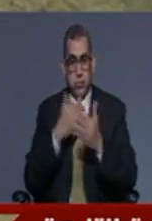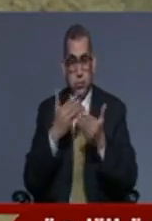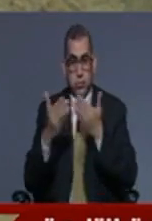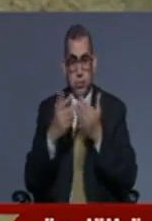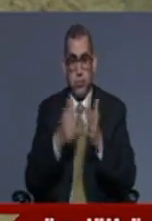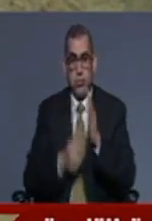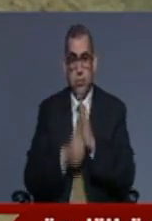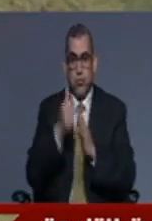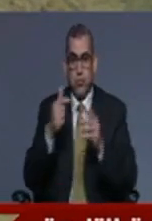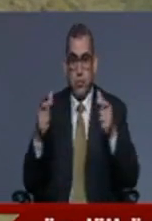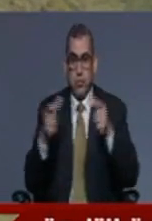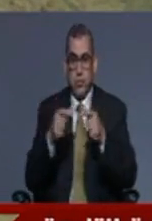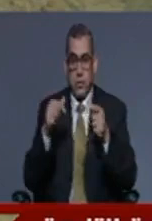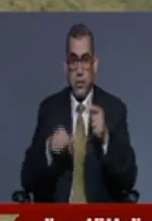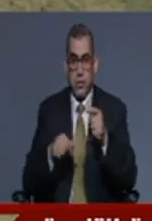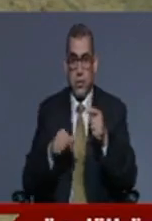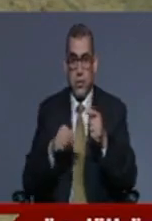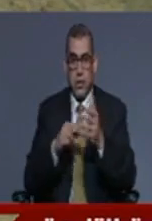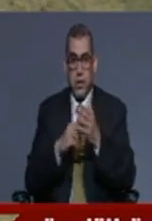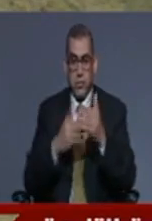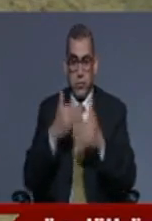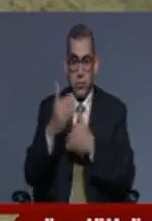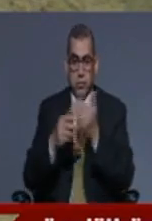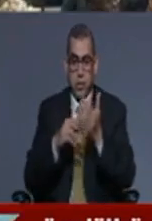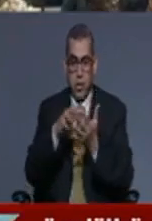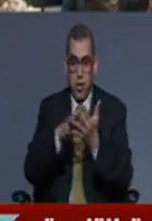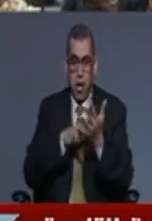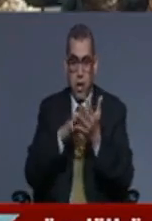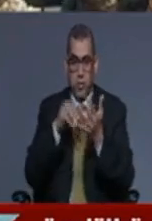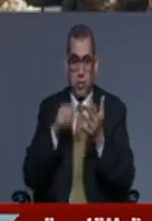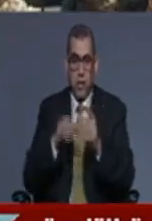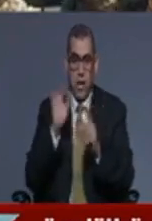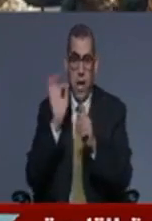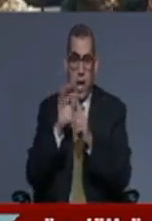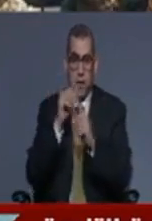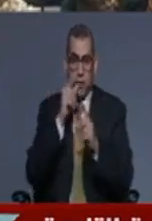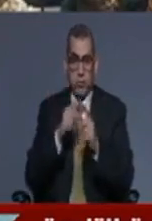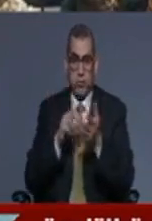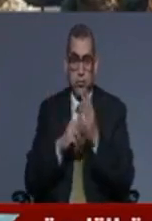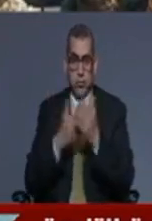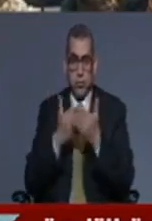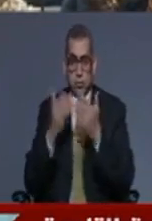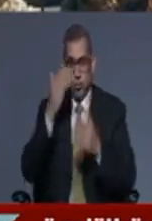في مراجعة التقارير. تمتعوا بوقتكم في كينيا، وشكرا لكم.